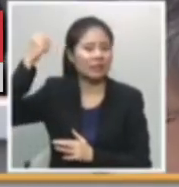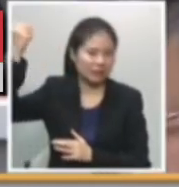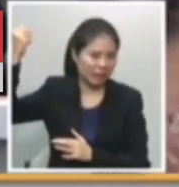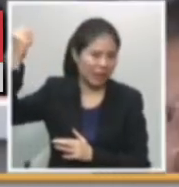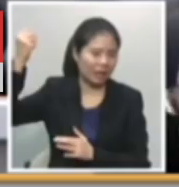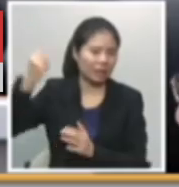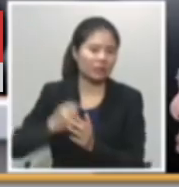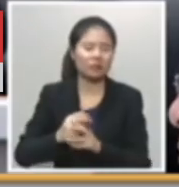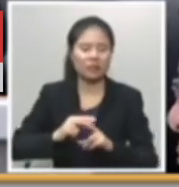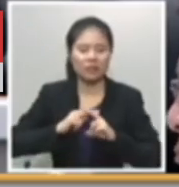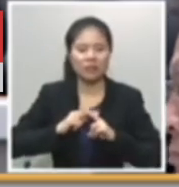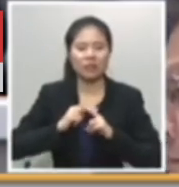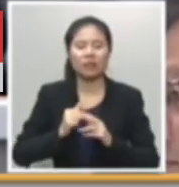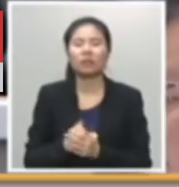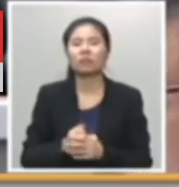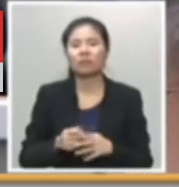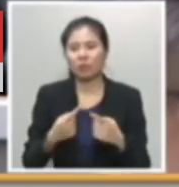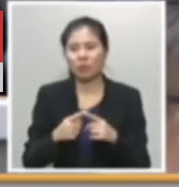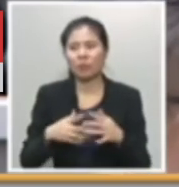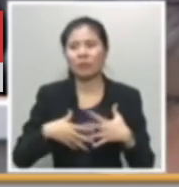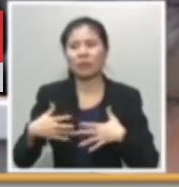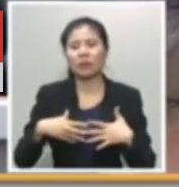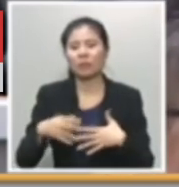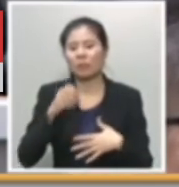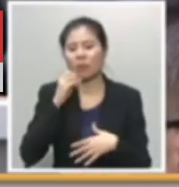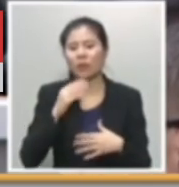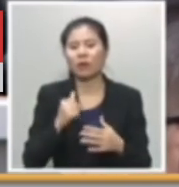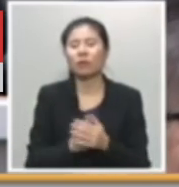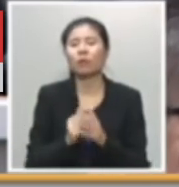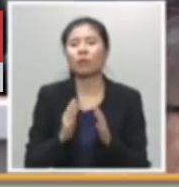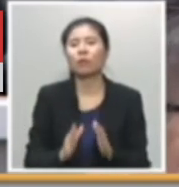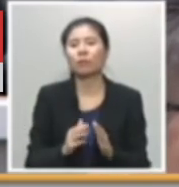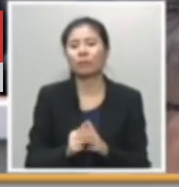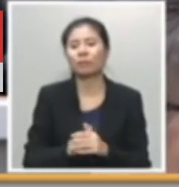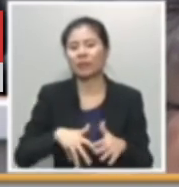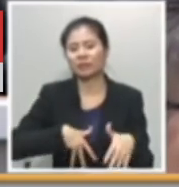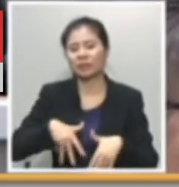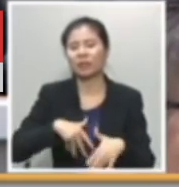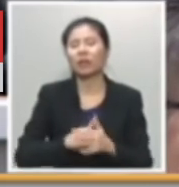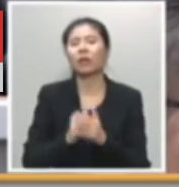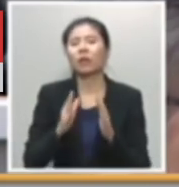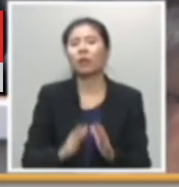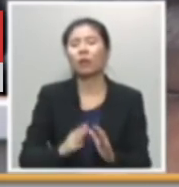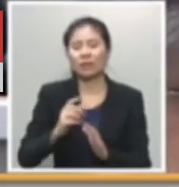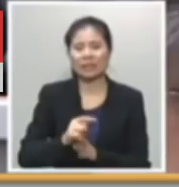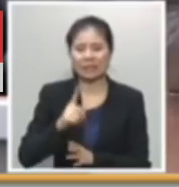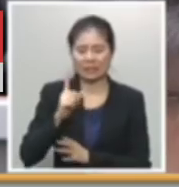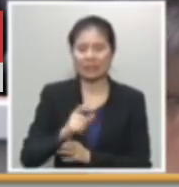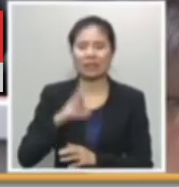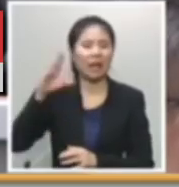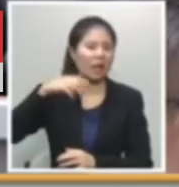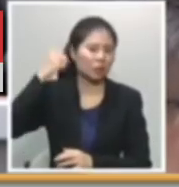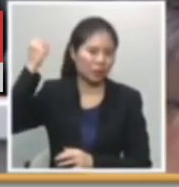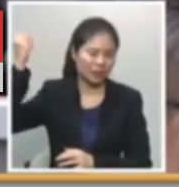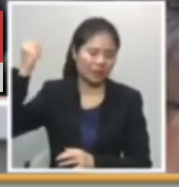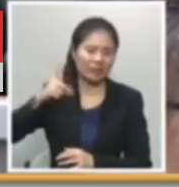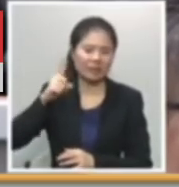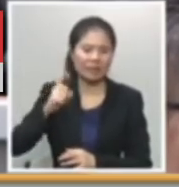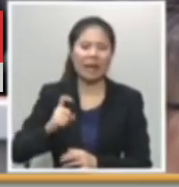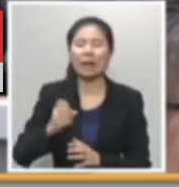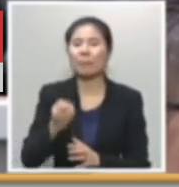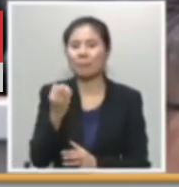เซ็นเซอร์ไม่ให้เอาเข้ามาไม่เป็นไรแต่ผมก็ฟ้องประชาชนว่าแผ่นนี้ถูกดึงออกคนฆ่าตัวตายเป็นเบือไม่ใช่รายวันนะเป็น